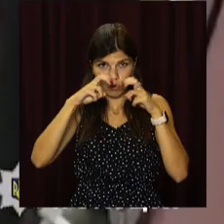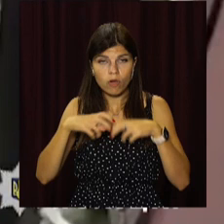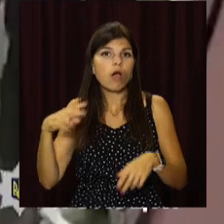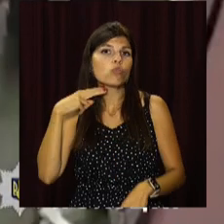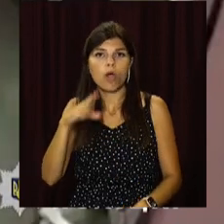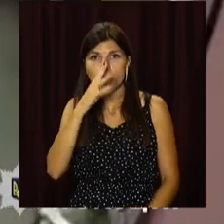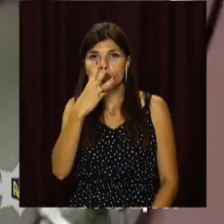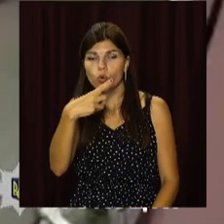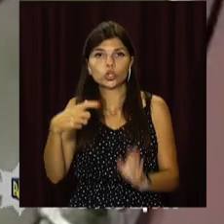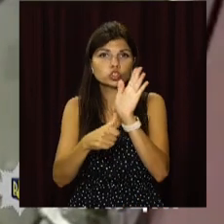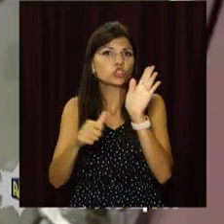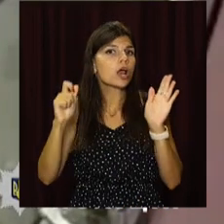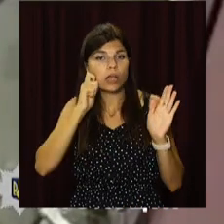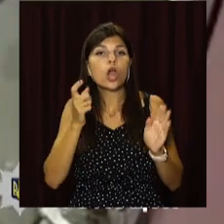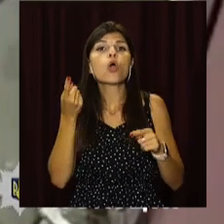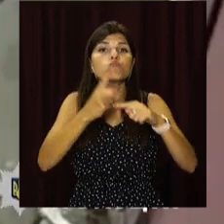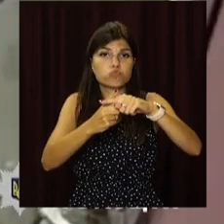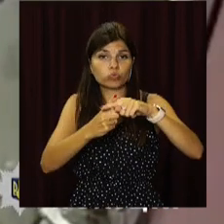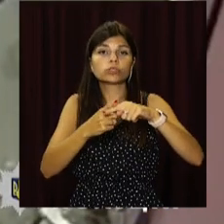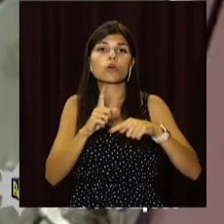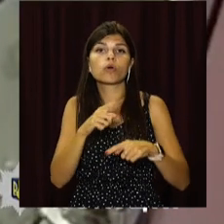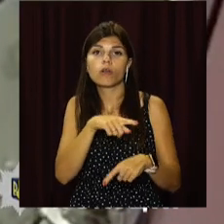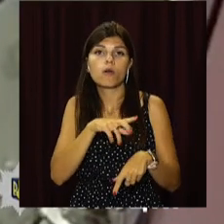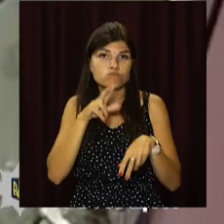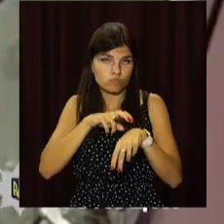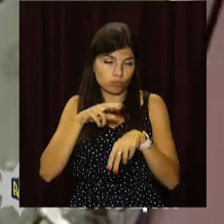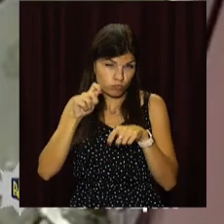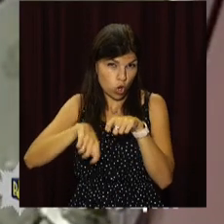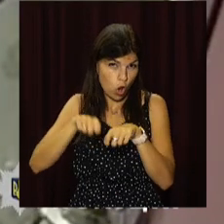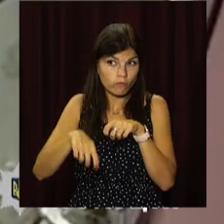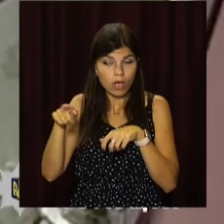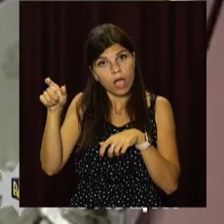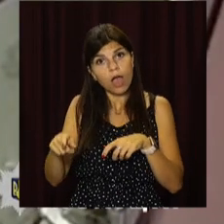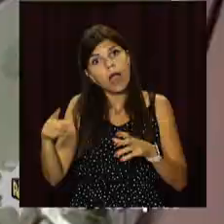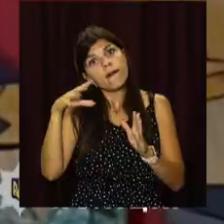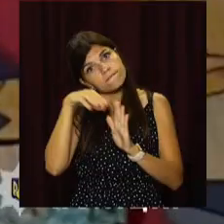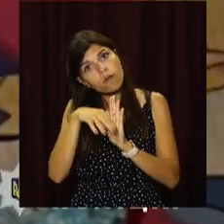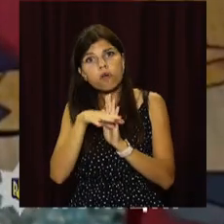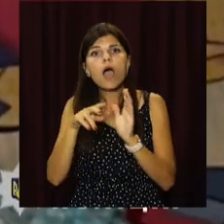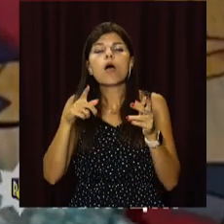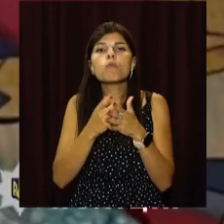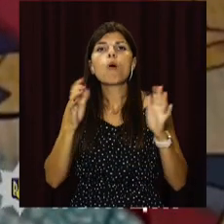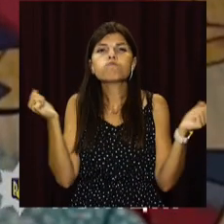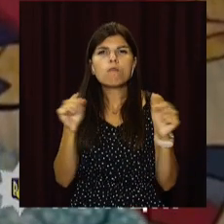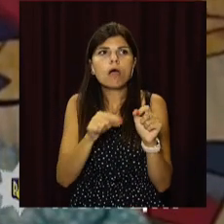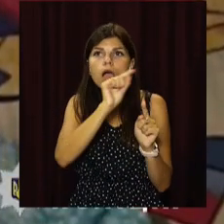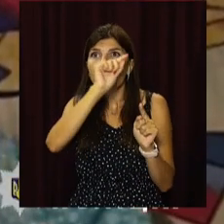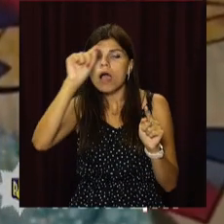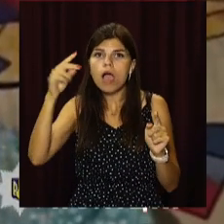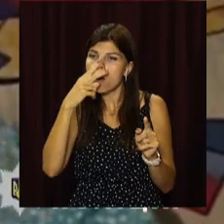від 3 до 6 років. Крім того, правоохоронці перевіряють грабіжників на причетність до аналогічних злочинів у